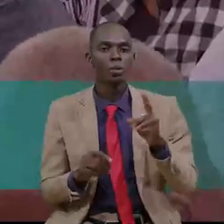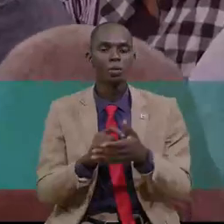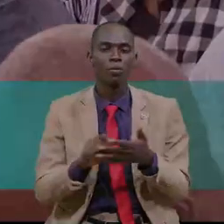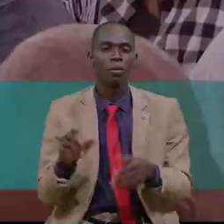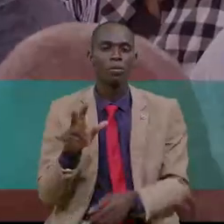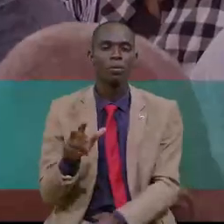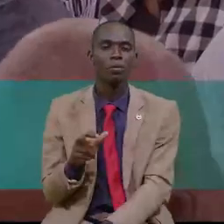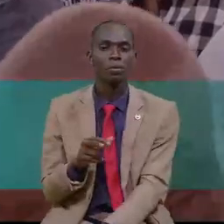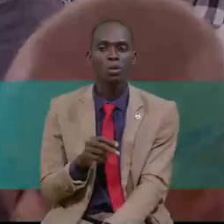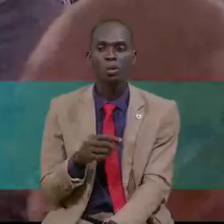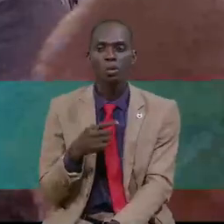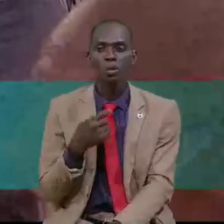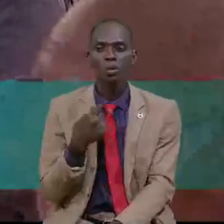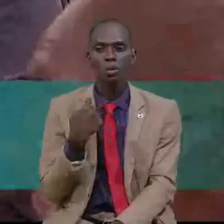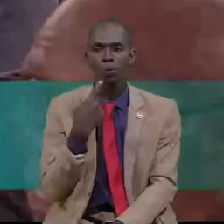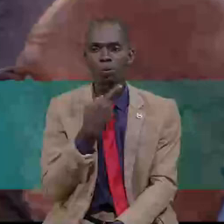Hébreux 3:1.